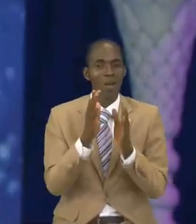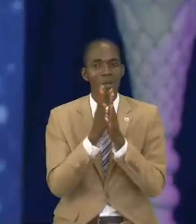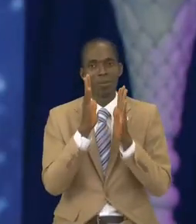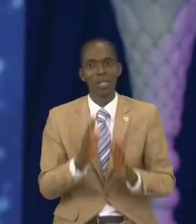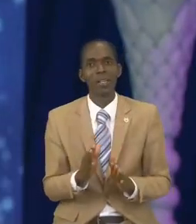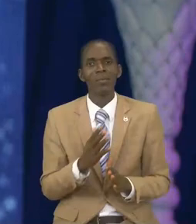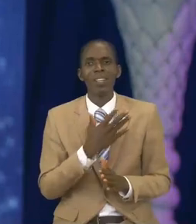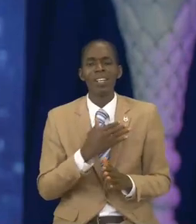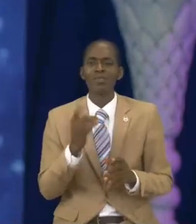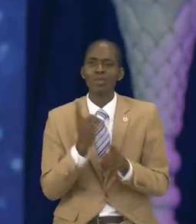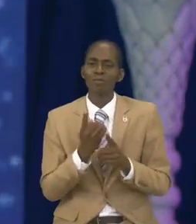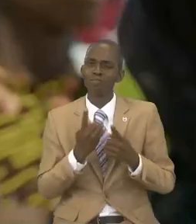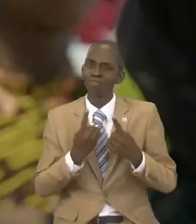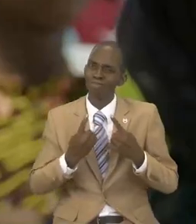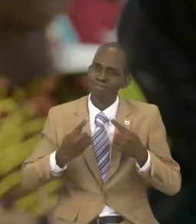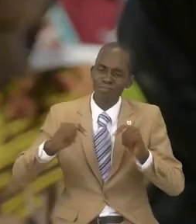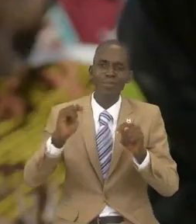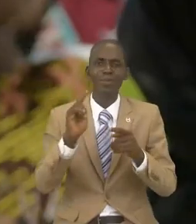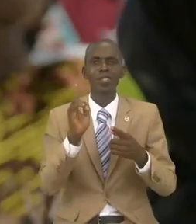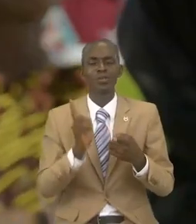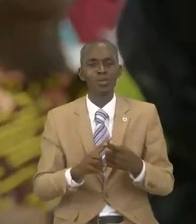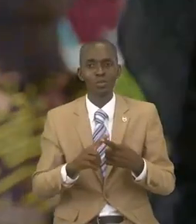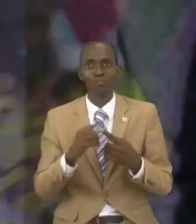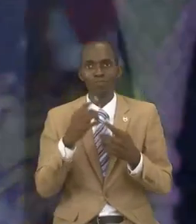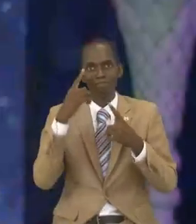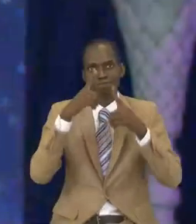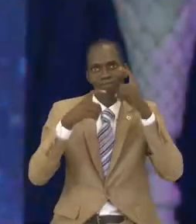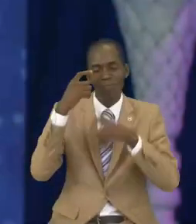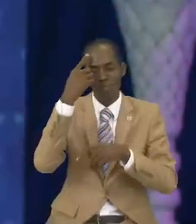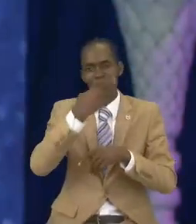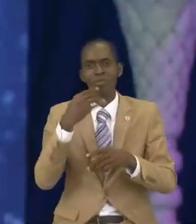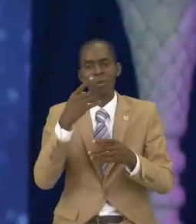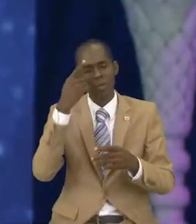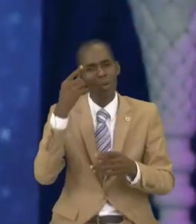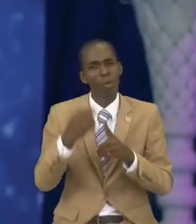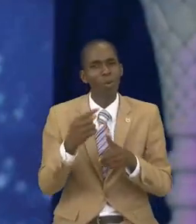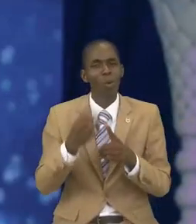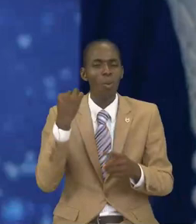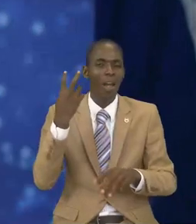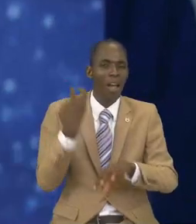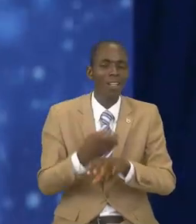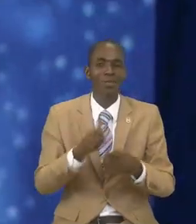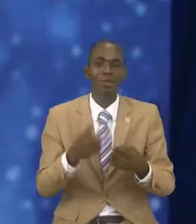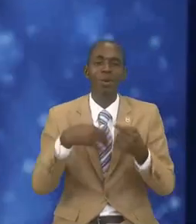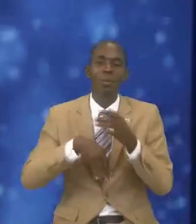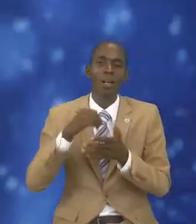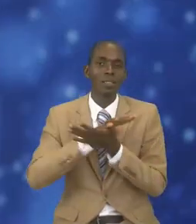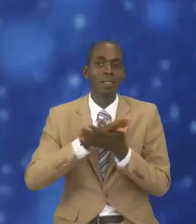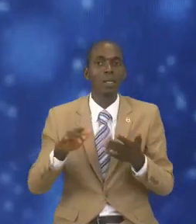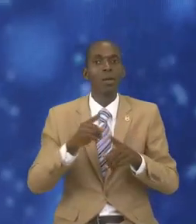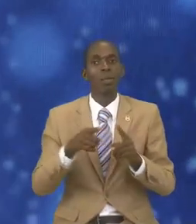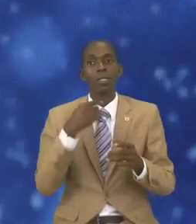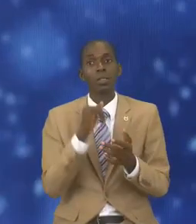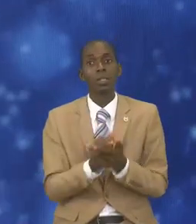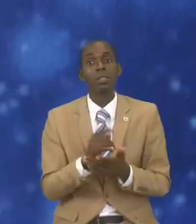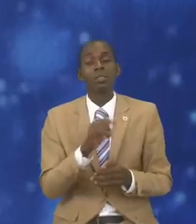soir. Et je devais vraiment faire des efforts pour que ça sorte. C'était très difficile. Et j'ai dit, le Seigneur est